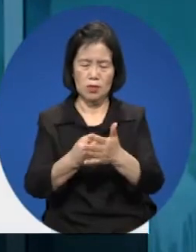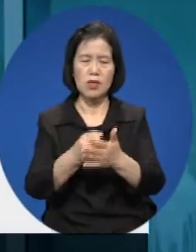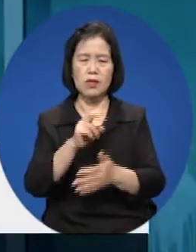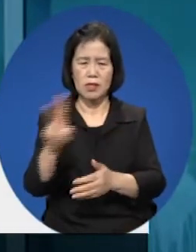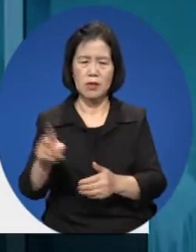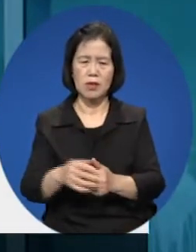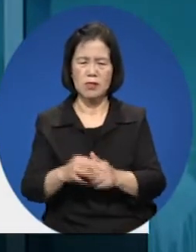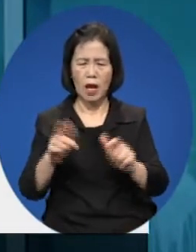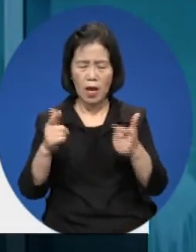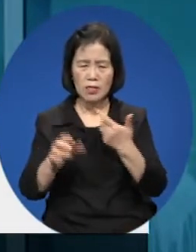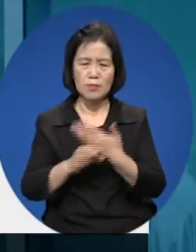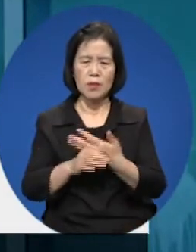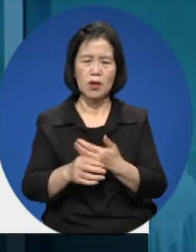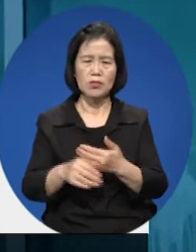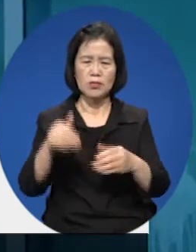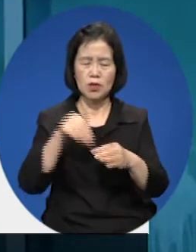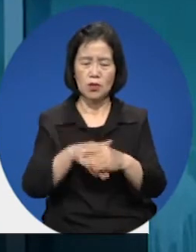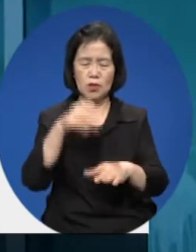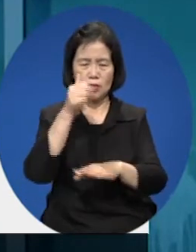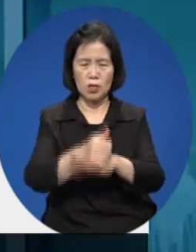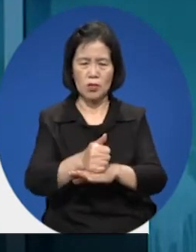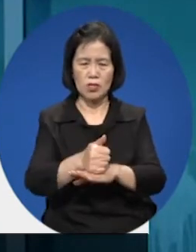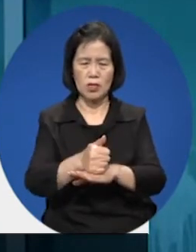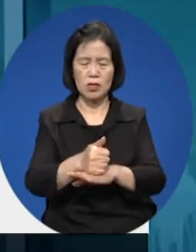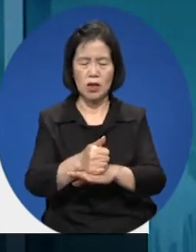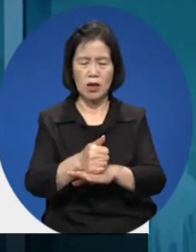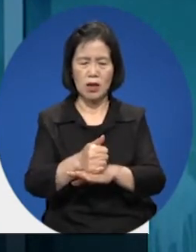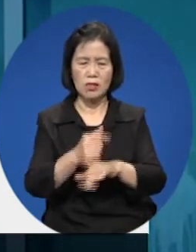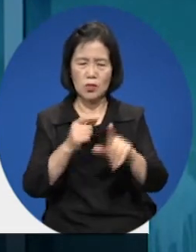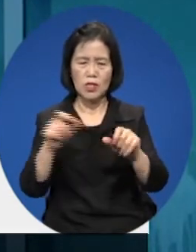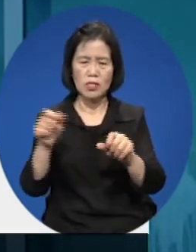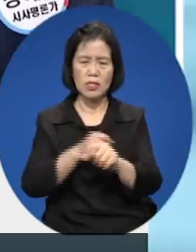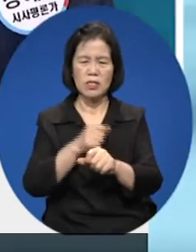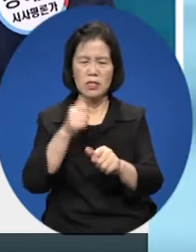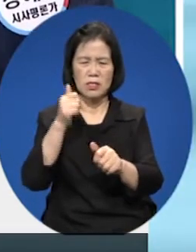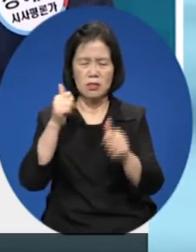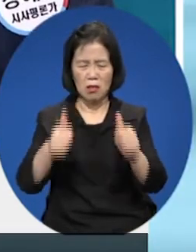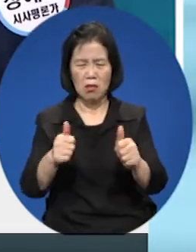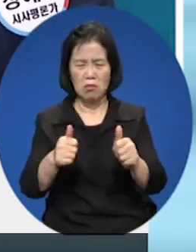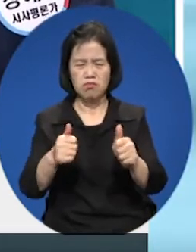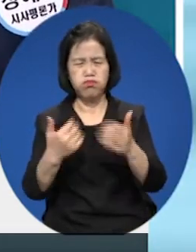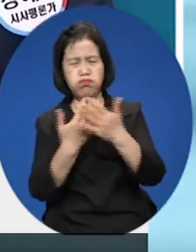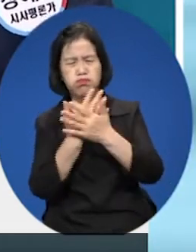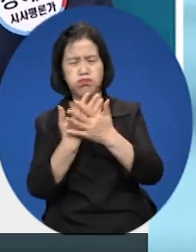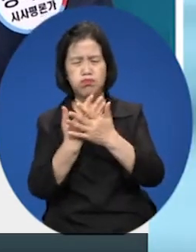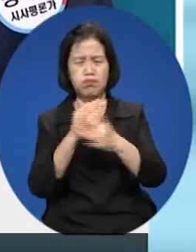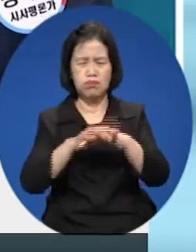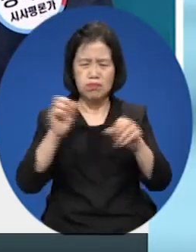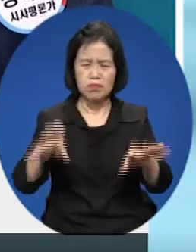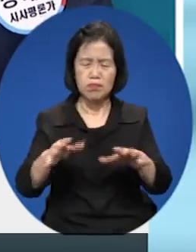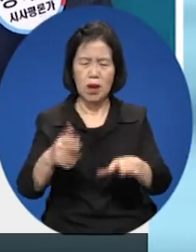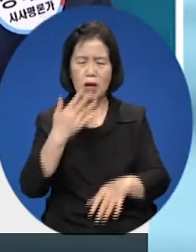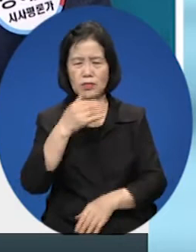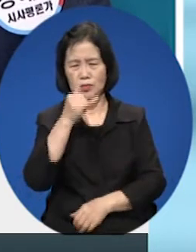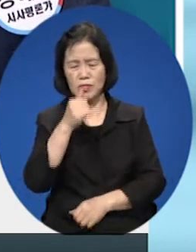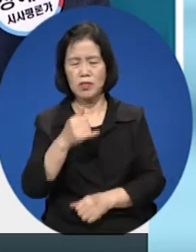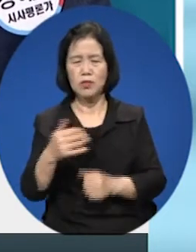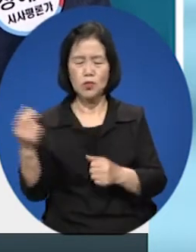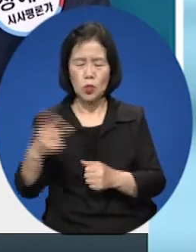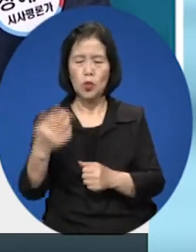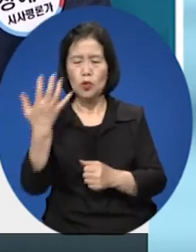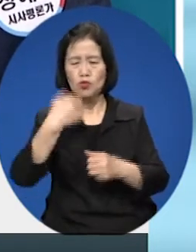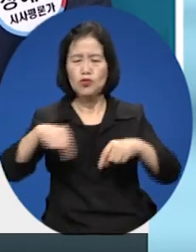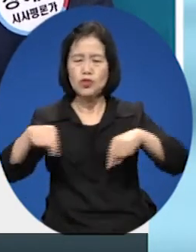그렇지 않는다면 선거 결과에 따라 한쪽에서 이 특검을 위안부 에 아쉽게 가능성이 상당히 많구요 국정조사 같은 경우도